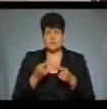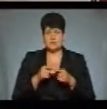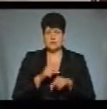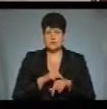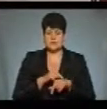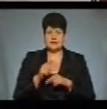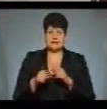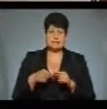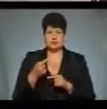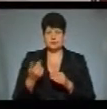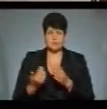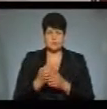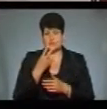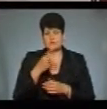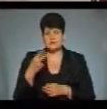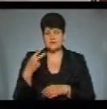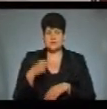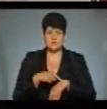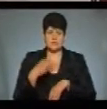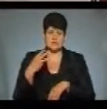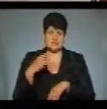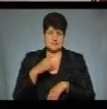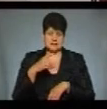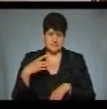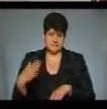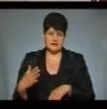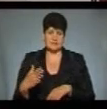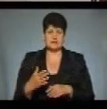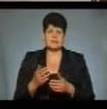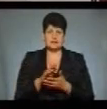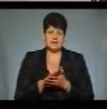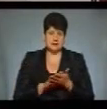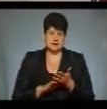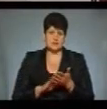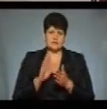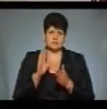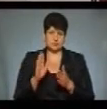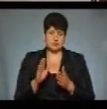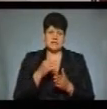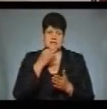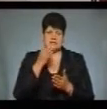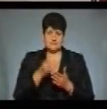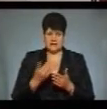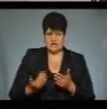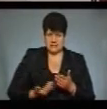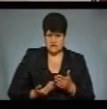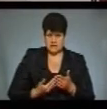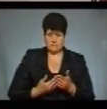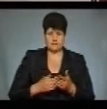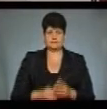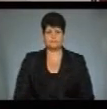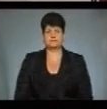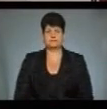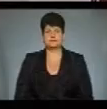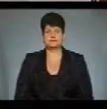годину. Наступний випуск дивіться о 20:30. Для вас працювала Богдана Сарабун. Далі в ефірі «Звіти наживо». Не перемикайте.